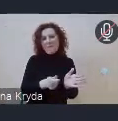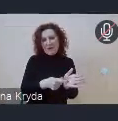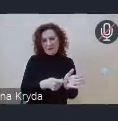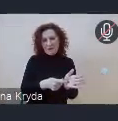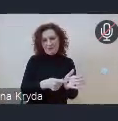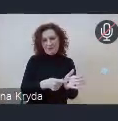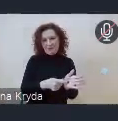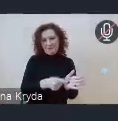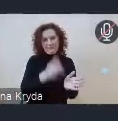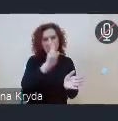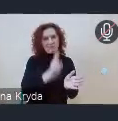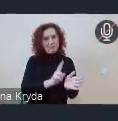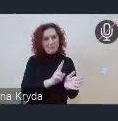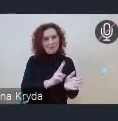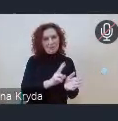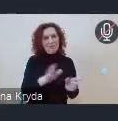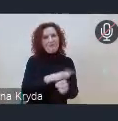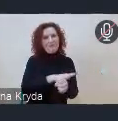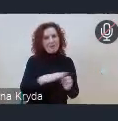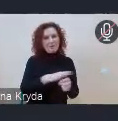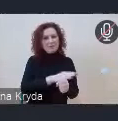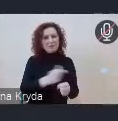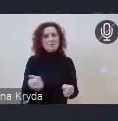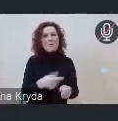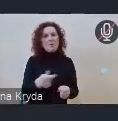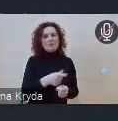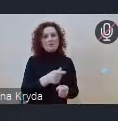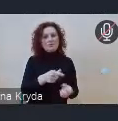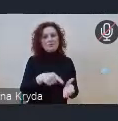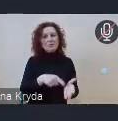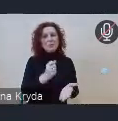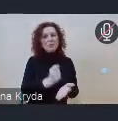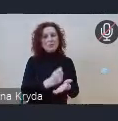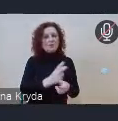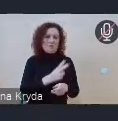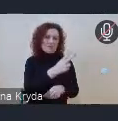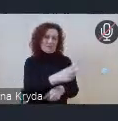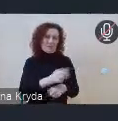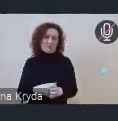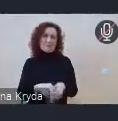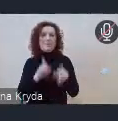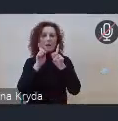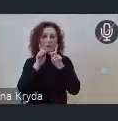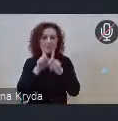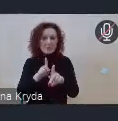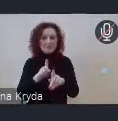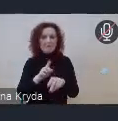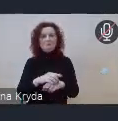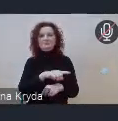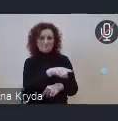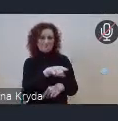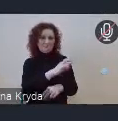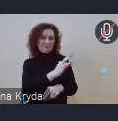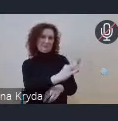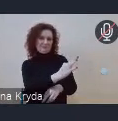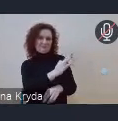zobowiązań ustawy o zapewnienie dostępności czyli tak de facto wy będziecie swoich umowach być może już to macie Podejrzewam że